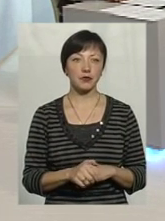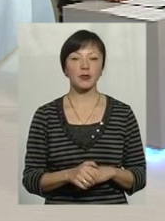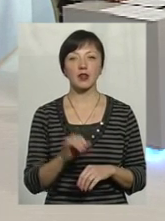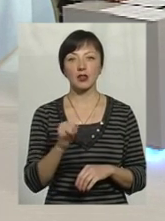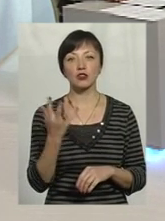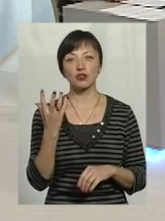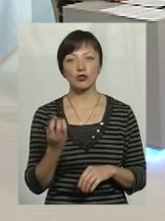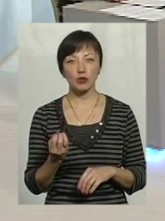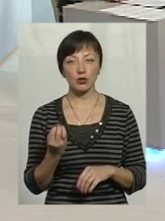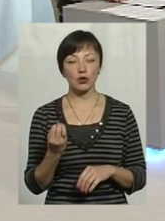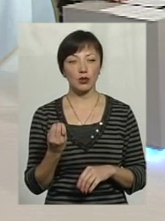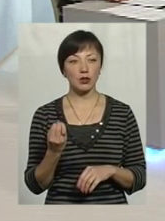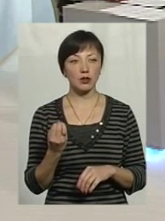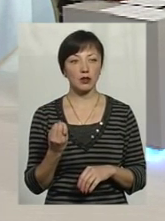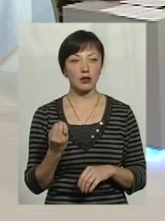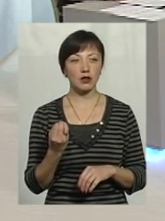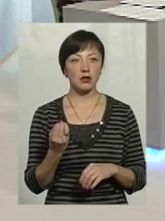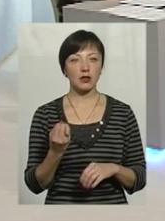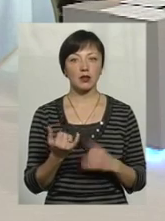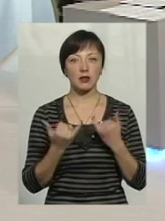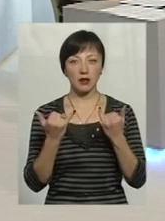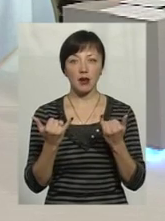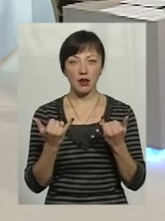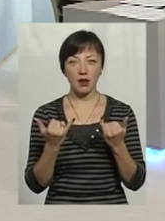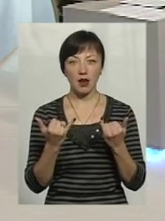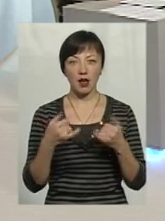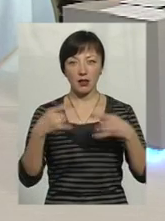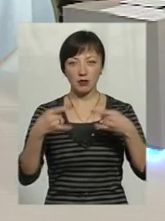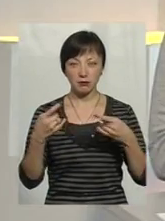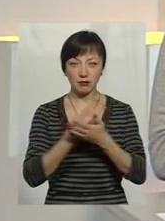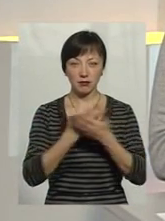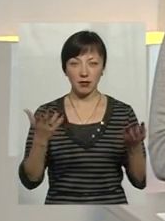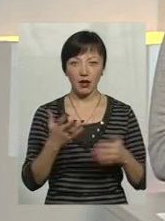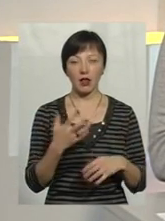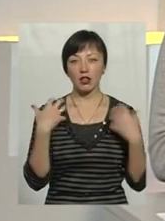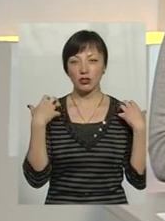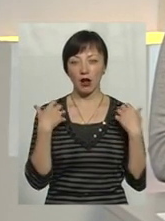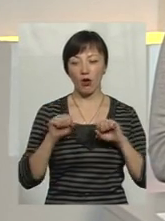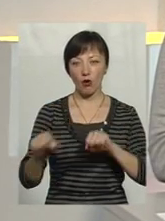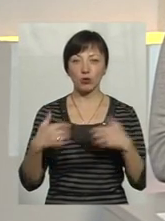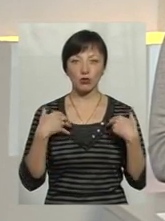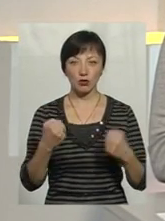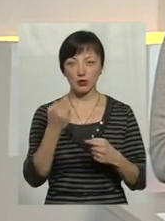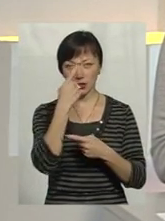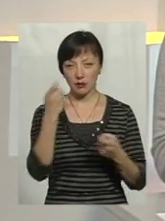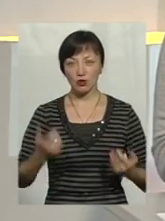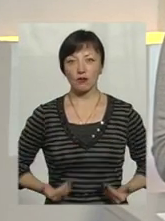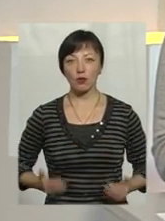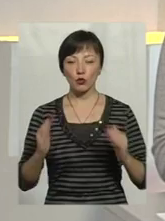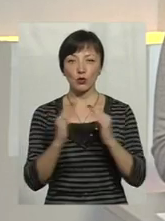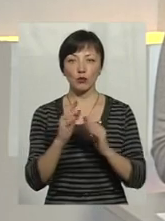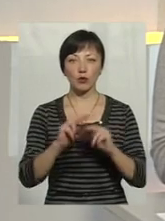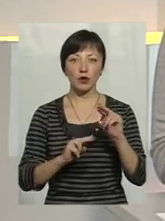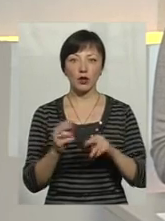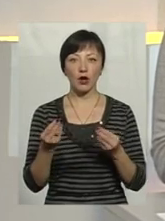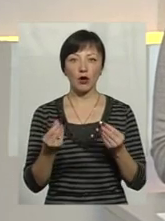ще для ЗМІ Яків Цуглевич заявив, що живе в будинку, побудованому на